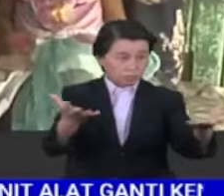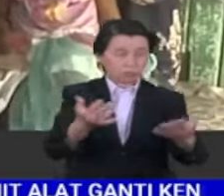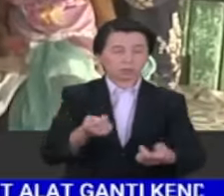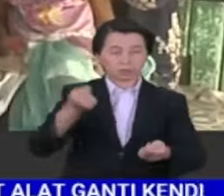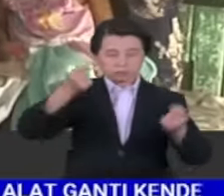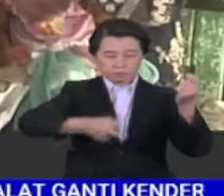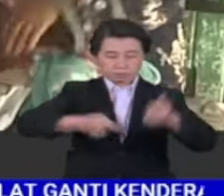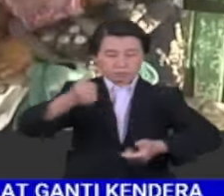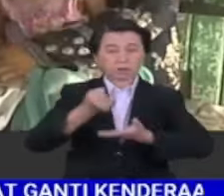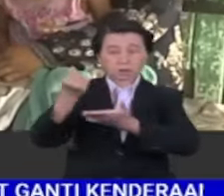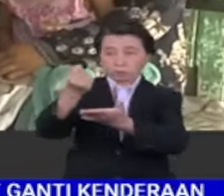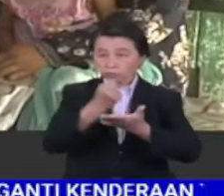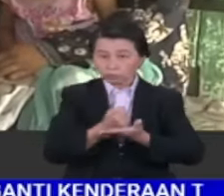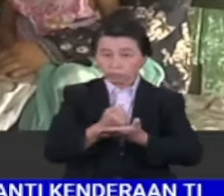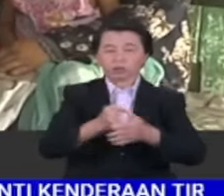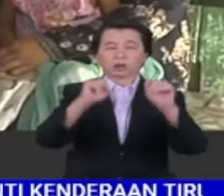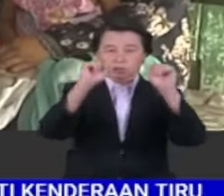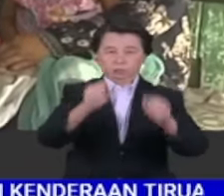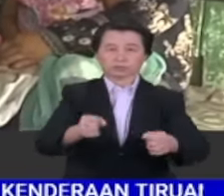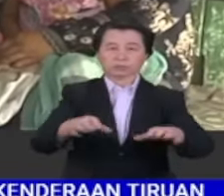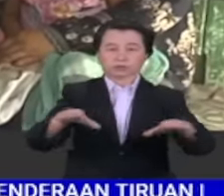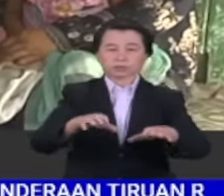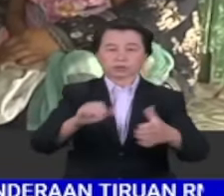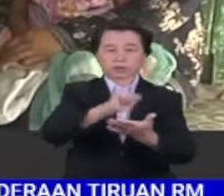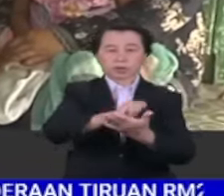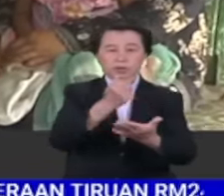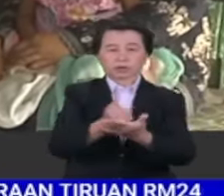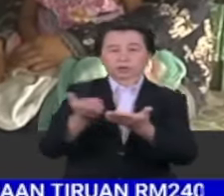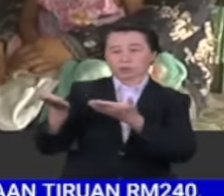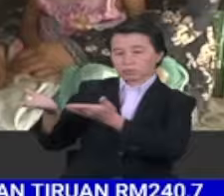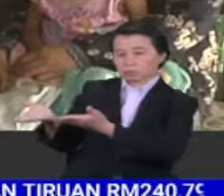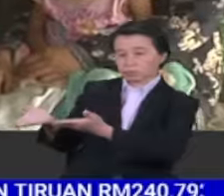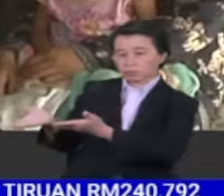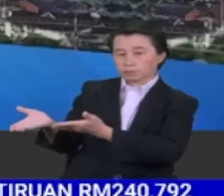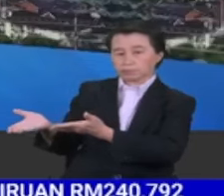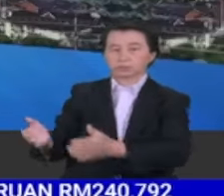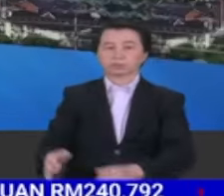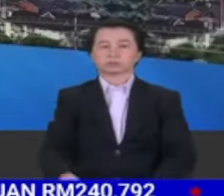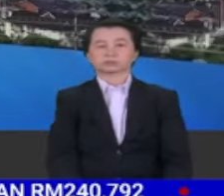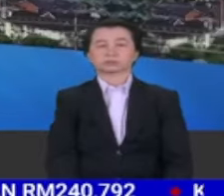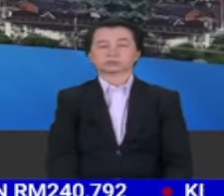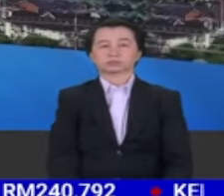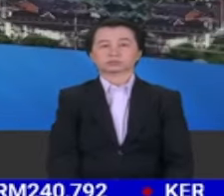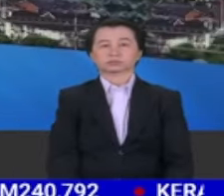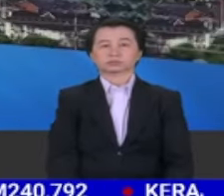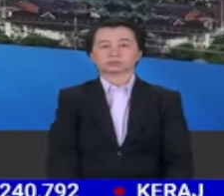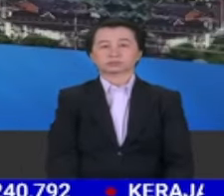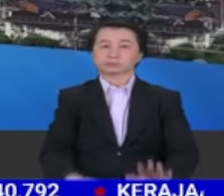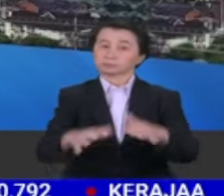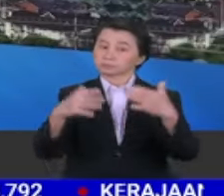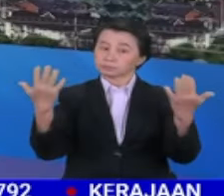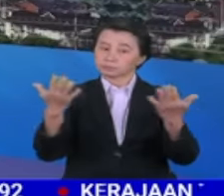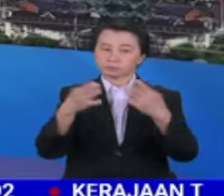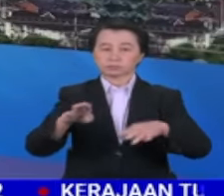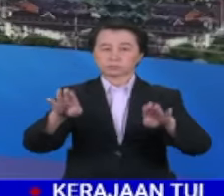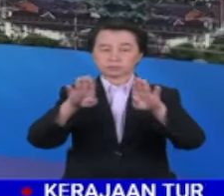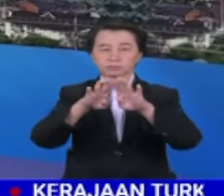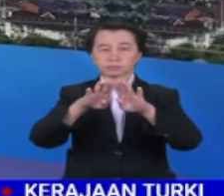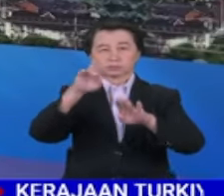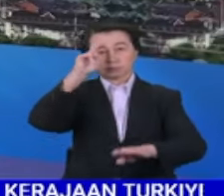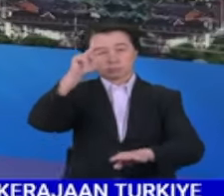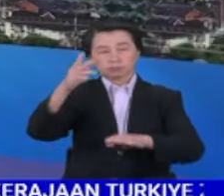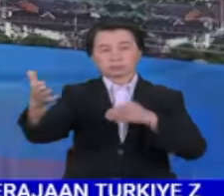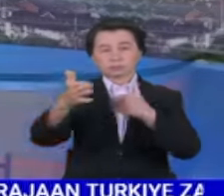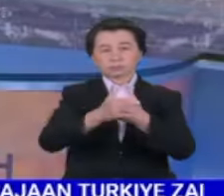ingin menghuburkan sumbangan boleh berbuat demikian di account tetra sekian paparan berita dari Kelantan